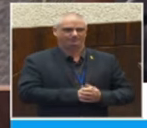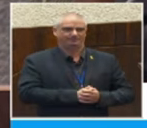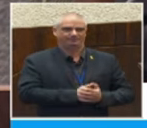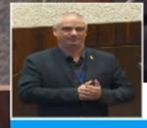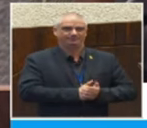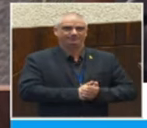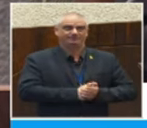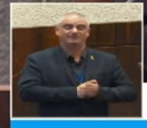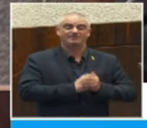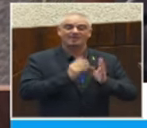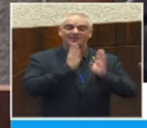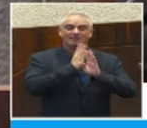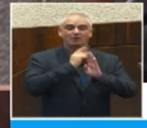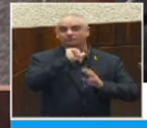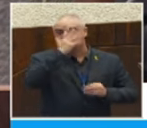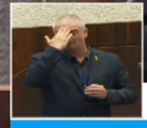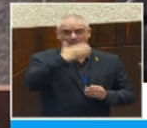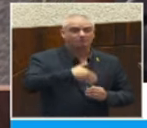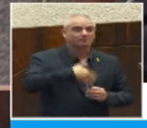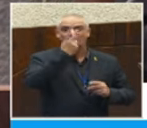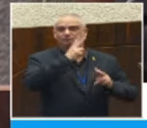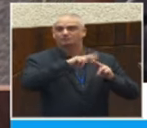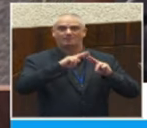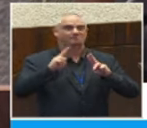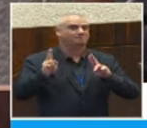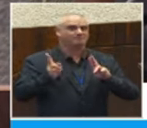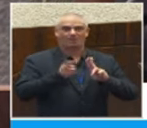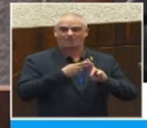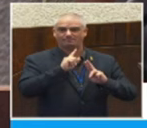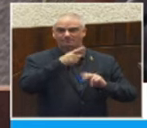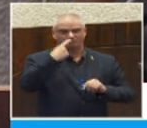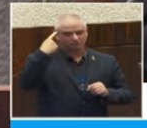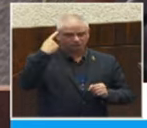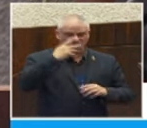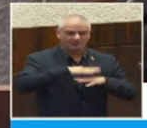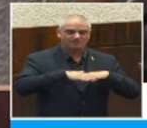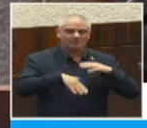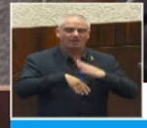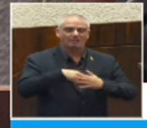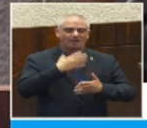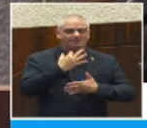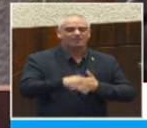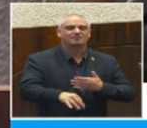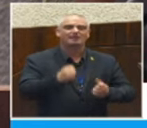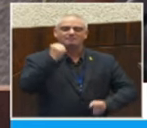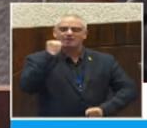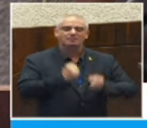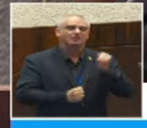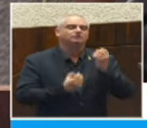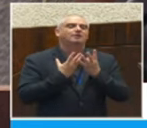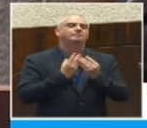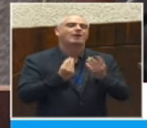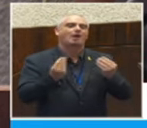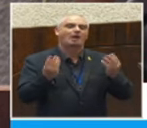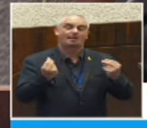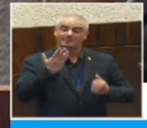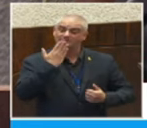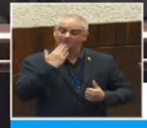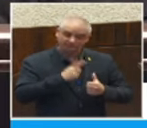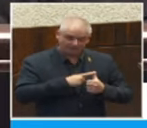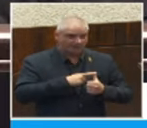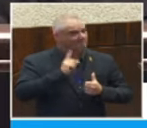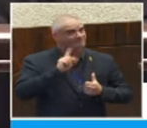הטרוריסט המוכר ביותר בעולם, מי שידיו מגואלות בדם נרצחים רבים, ישראלים ולא